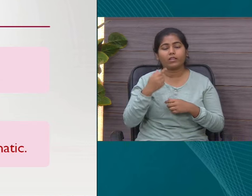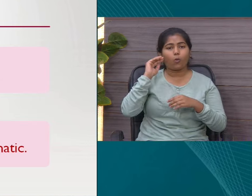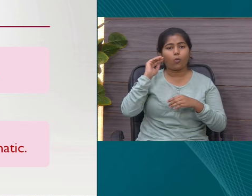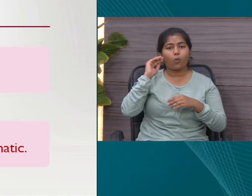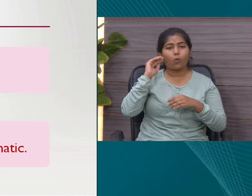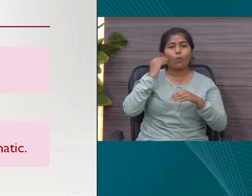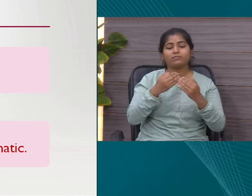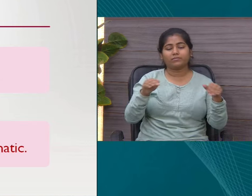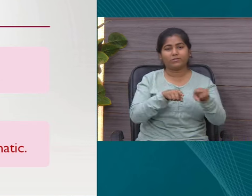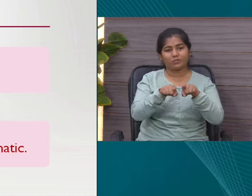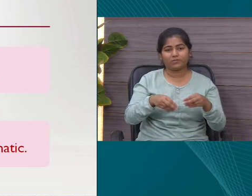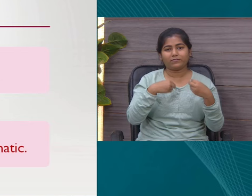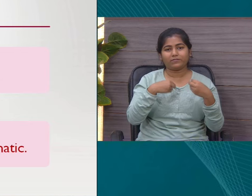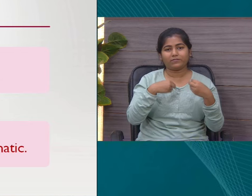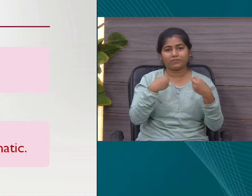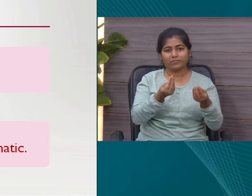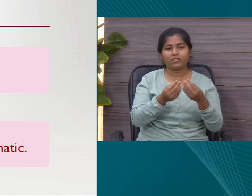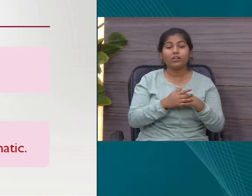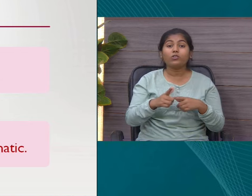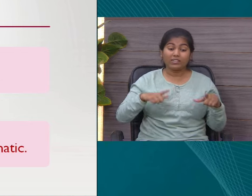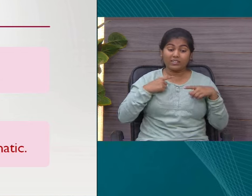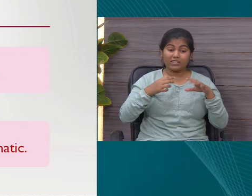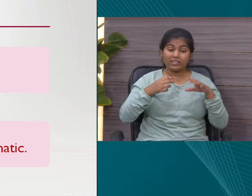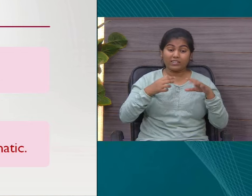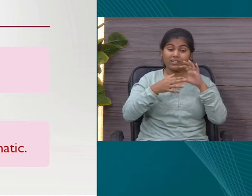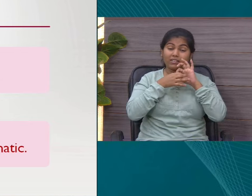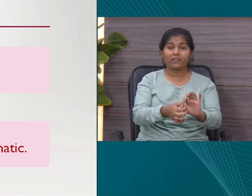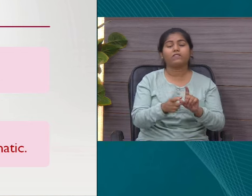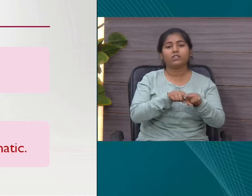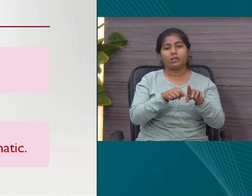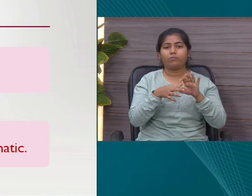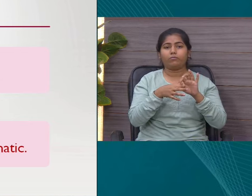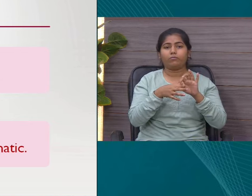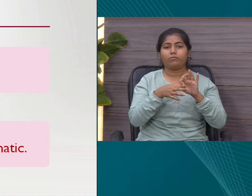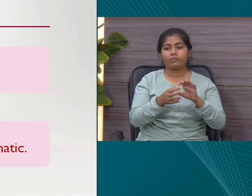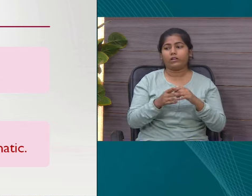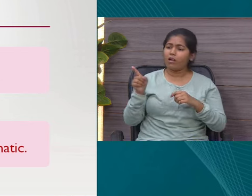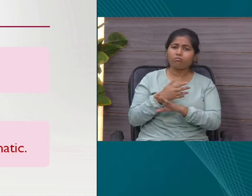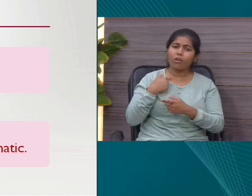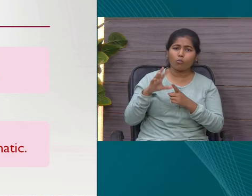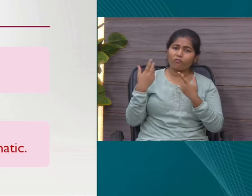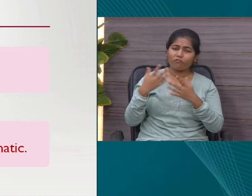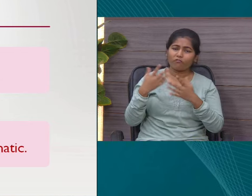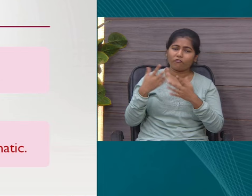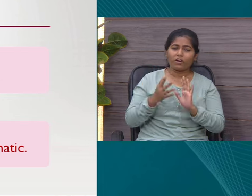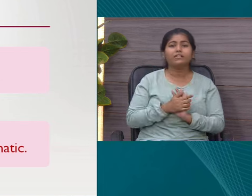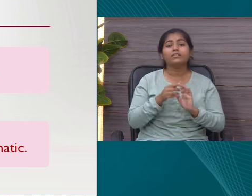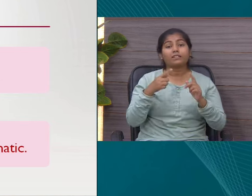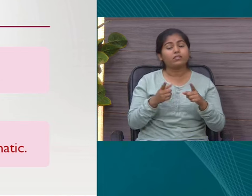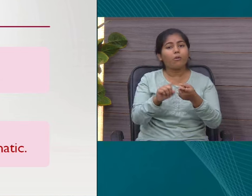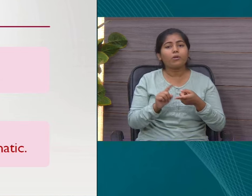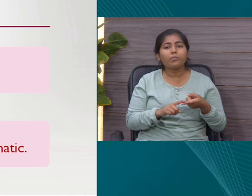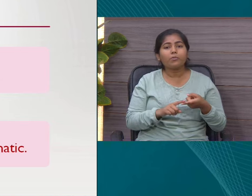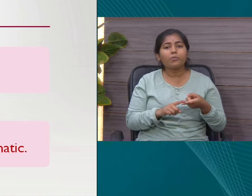बात तो समावेशी कक्षा में यही जोड़ना चाहूंगी कि उसे डेली लाइफ के एग्जांपल से जोड़ते हुए आपने खुद ही जोड़ दिया और इससे हो क्या रहा है ये भी हमने सीख